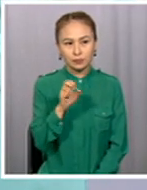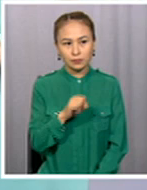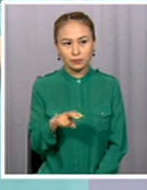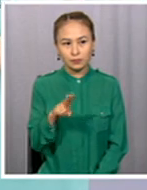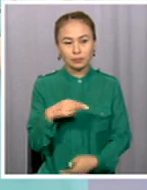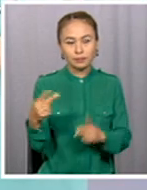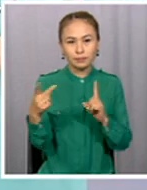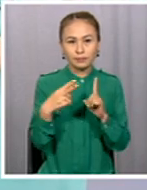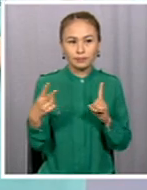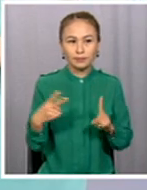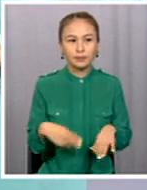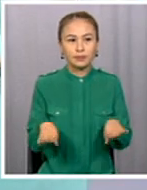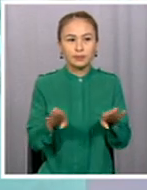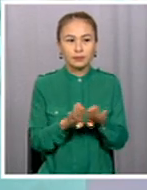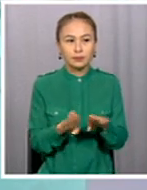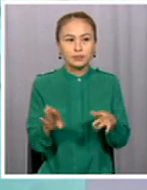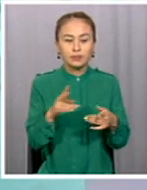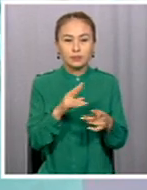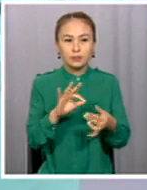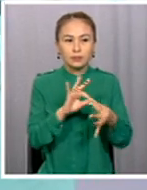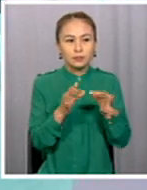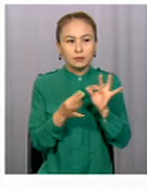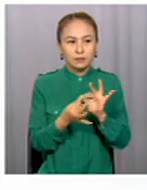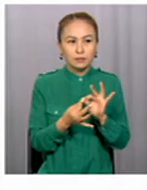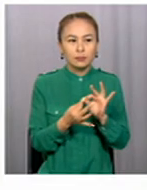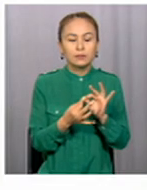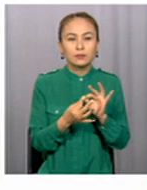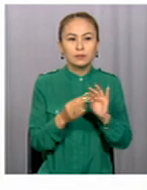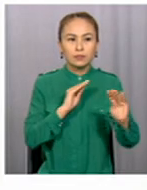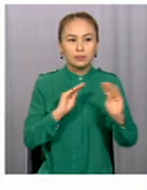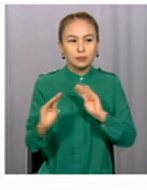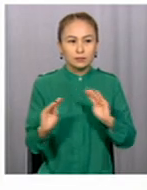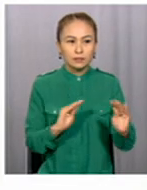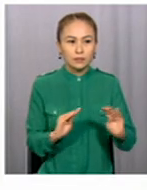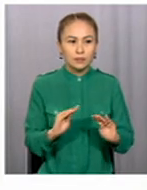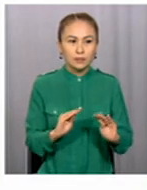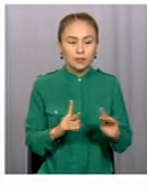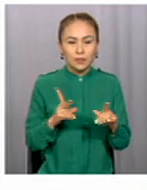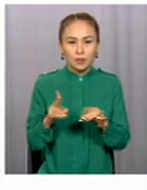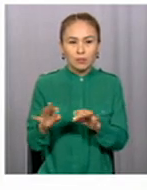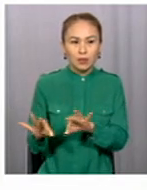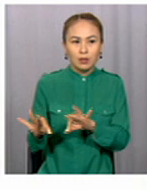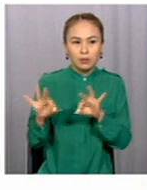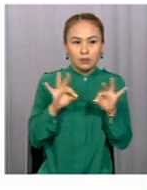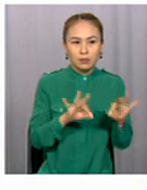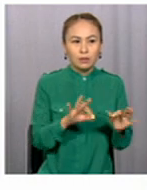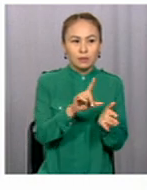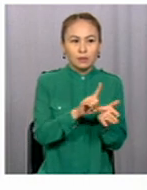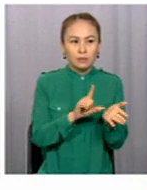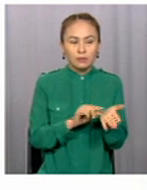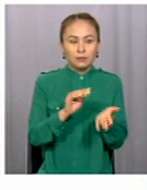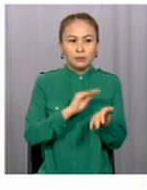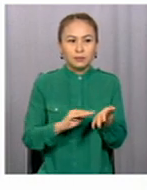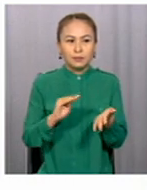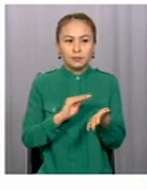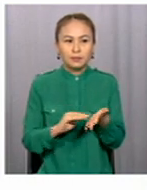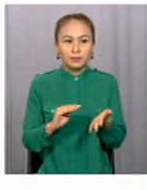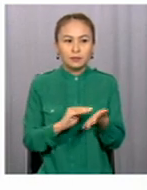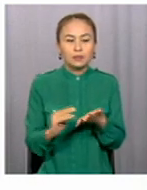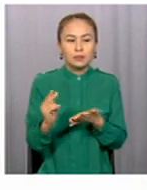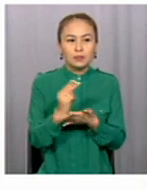редакторында мәтіндерді теру, түзету, пішімдеу, қиып алу мен көшіріп